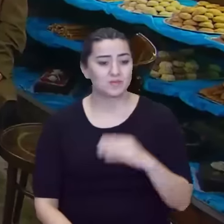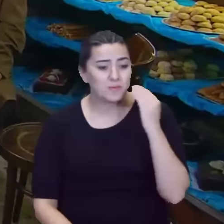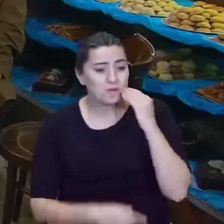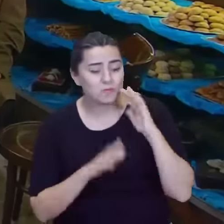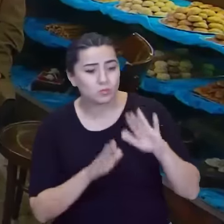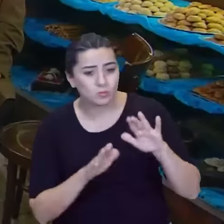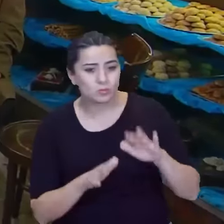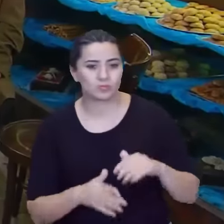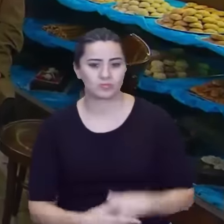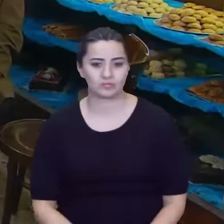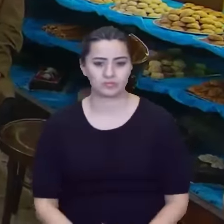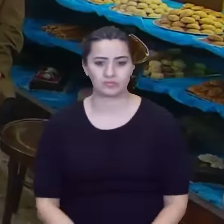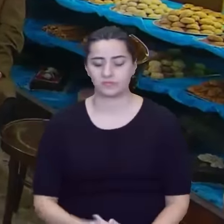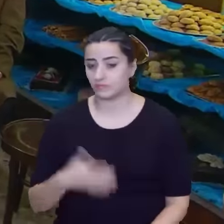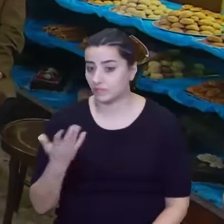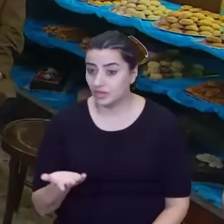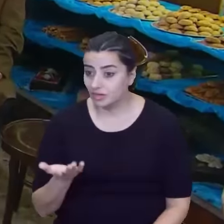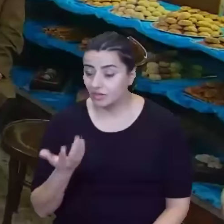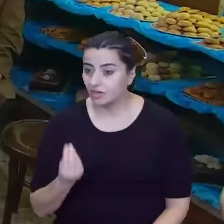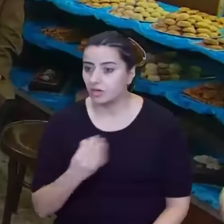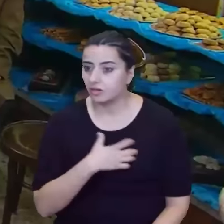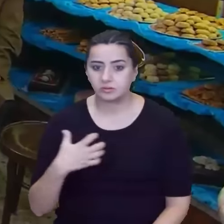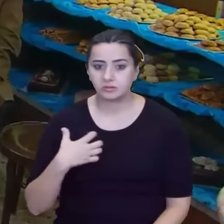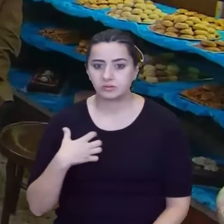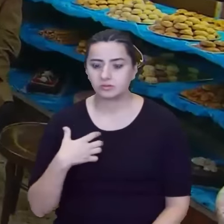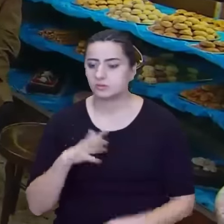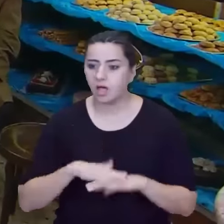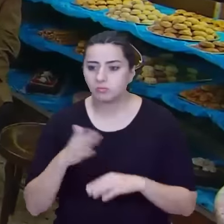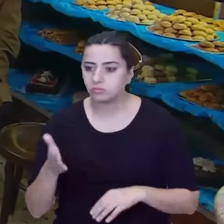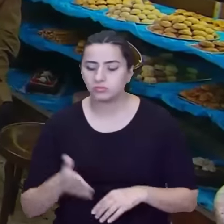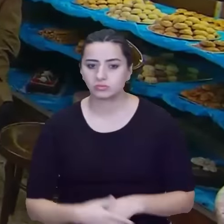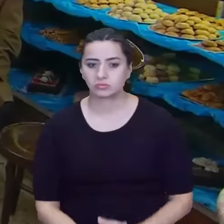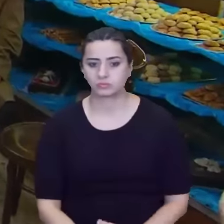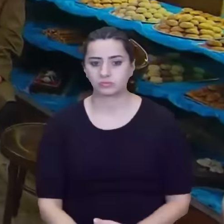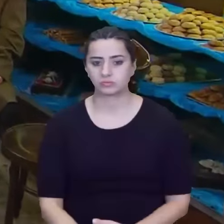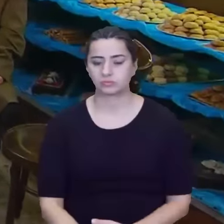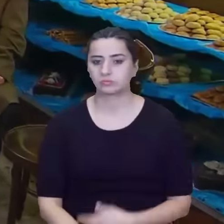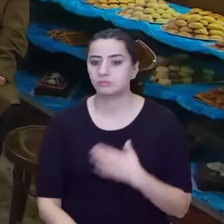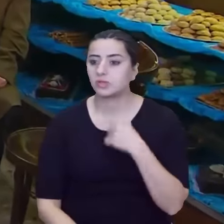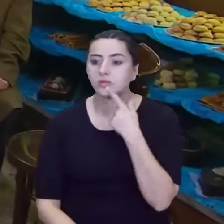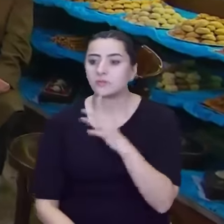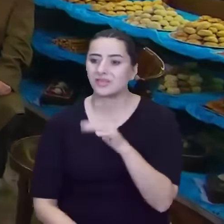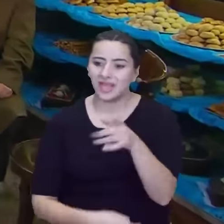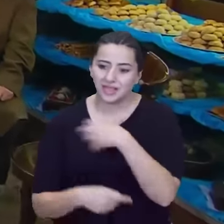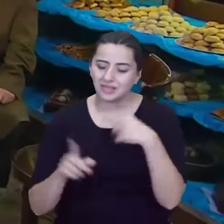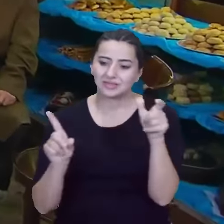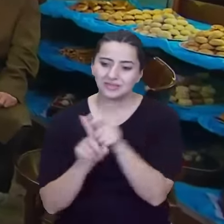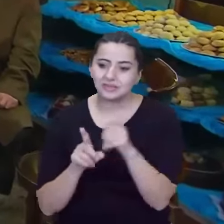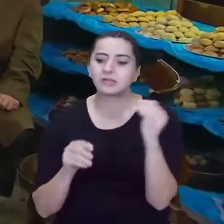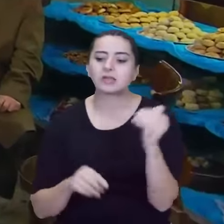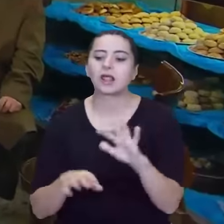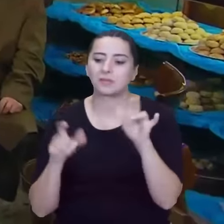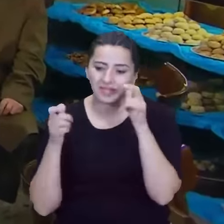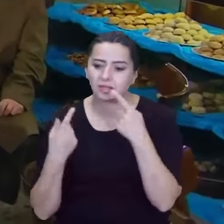babaannem, bir dakika. Diyemiyor mu ya? Ya sen demedin mi babaanne göz kulak ol